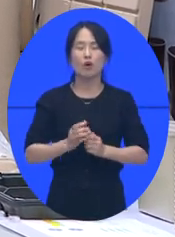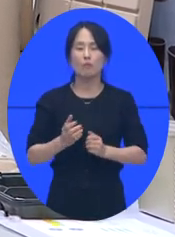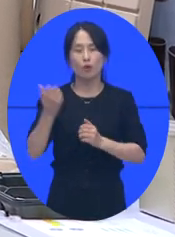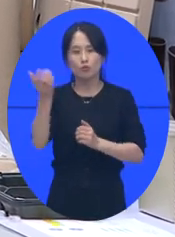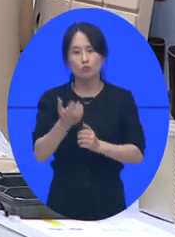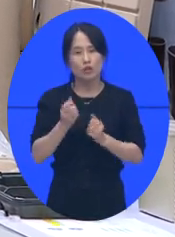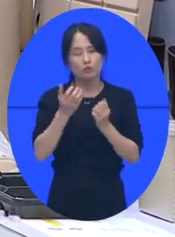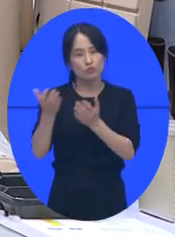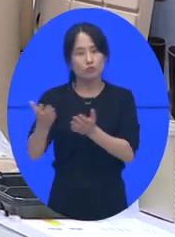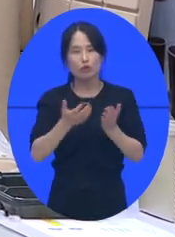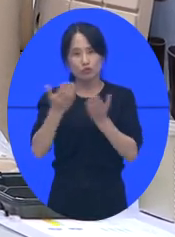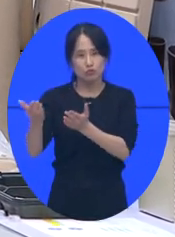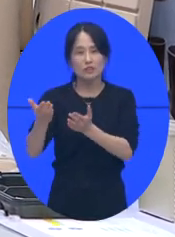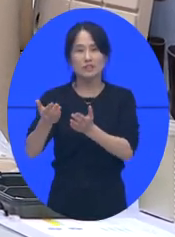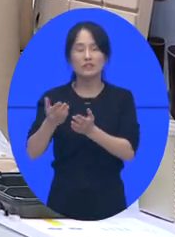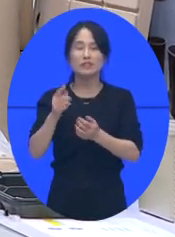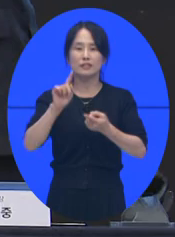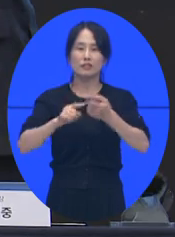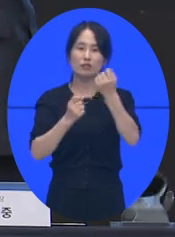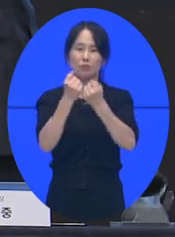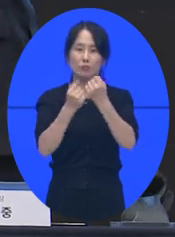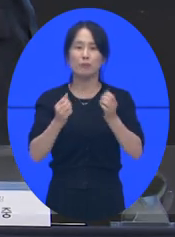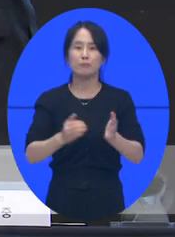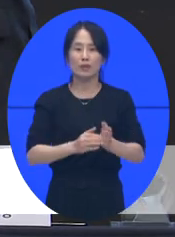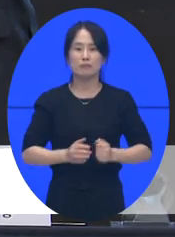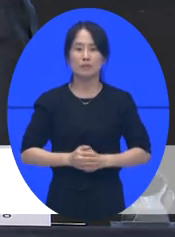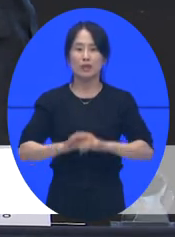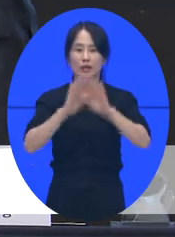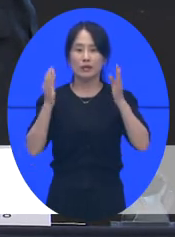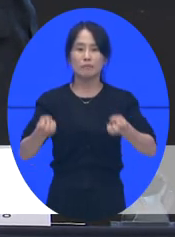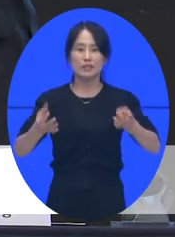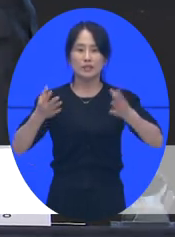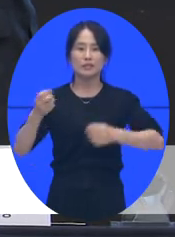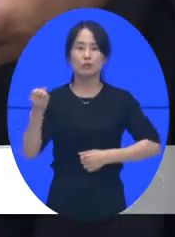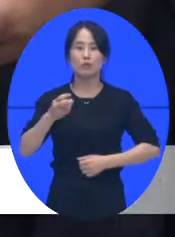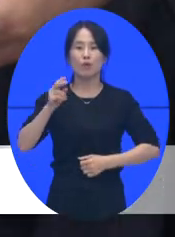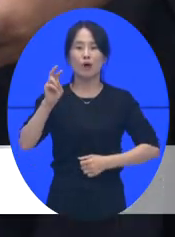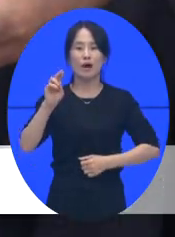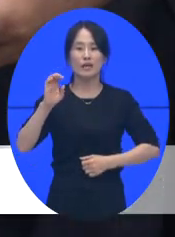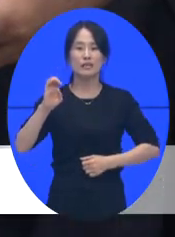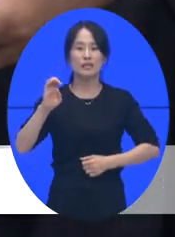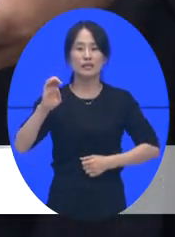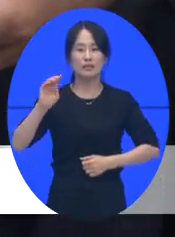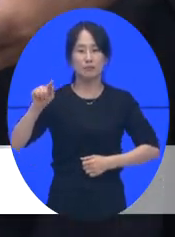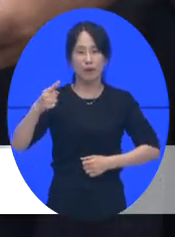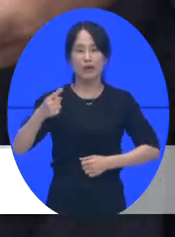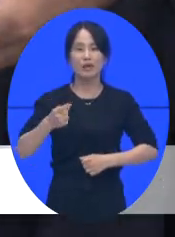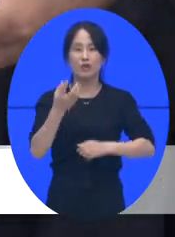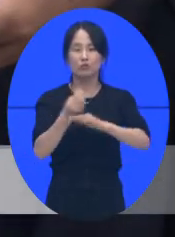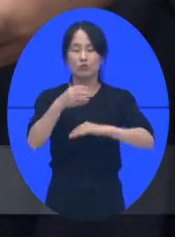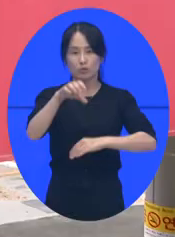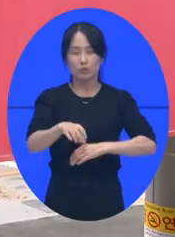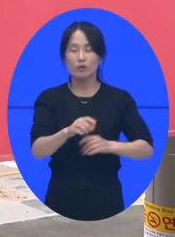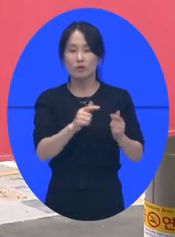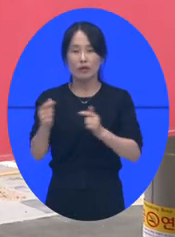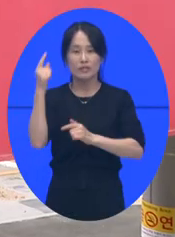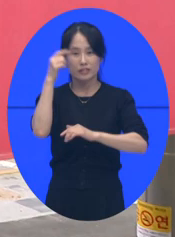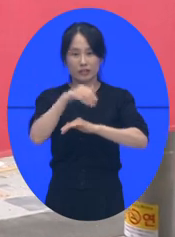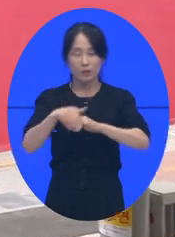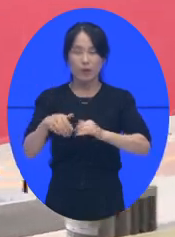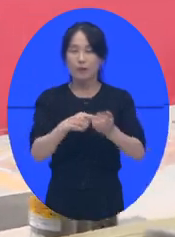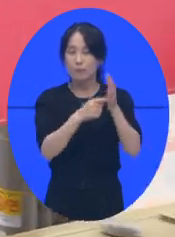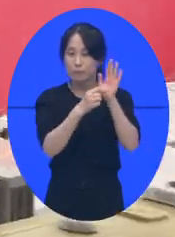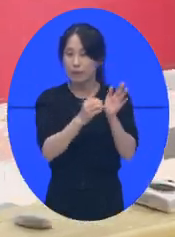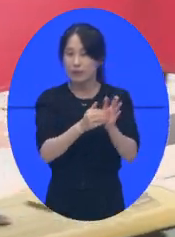창업 경진대회 등의 부대 행사도 함께 열렸습니다. 개막식에 이어 아리백 충전소 구축 시범사업 업무 협약도 진행됐습니다.